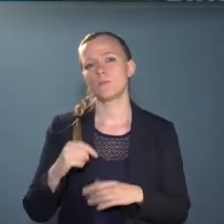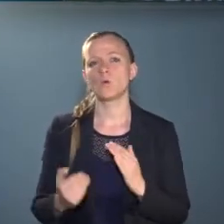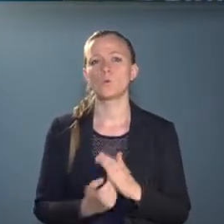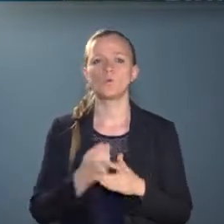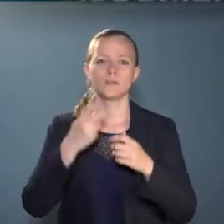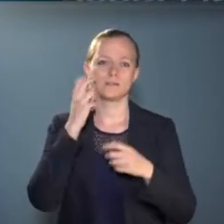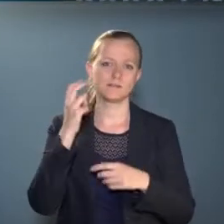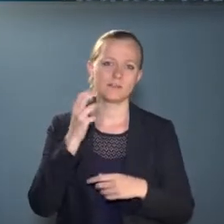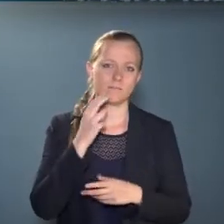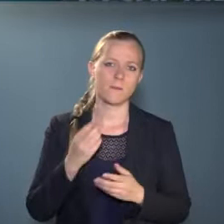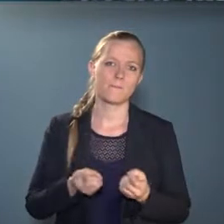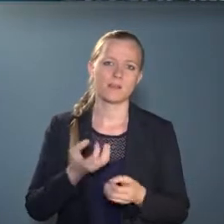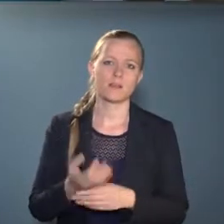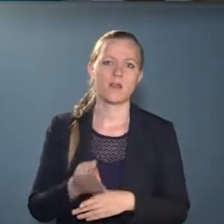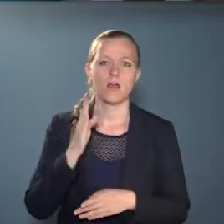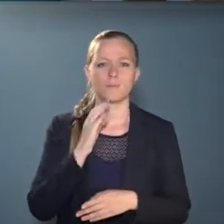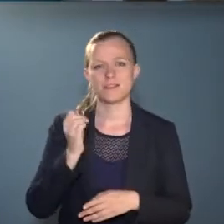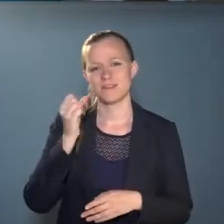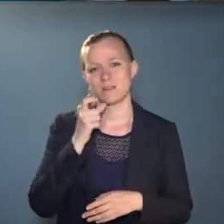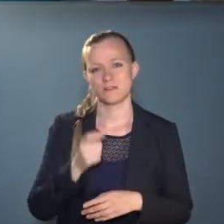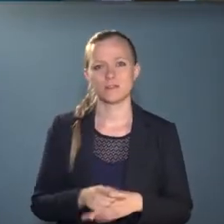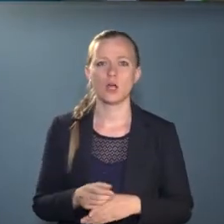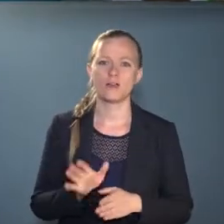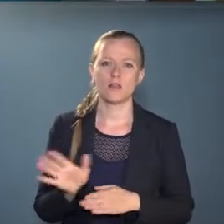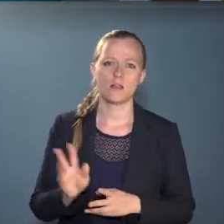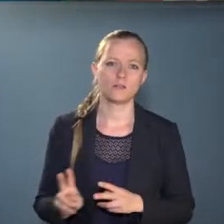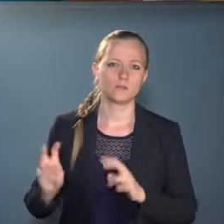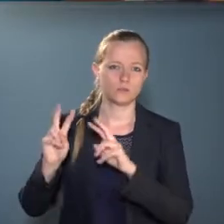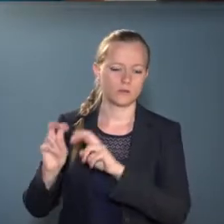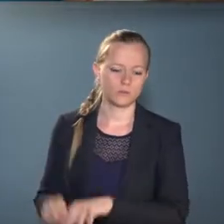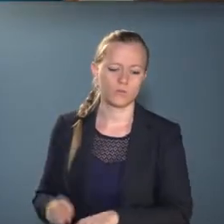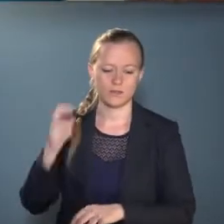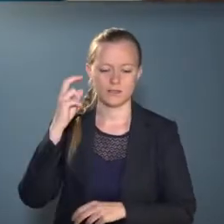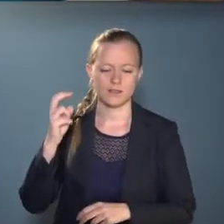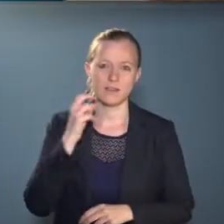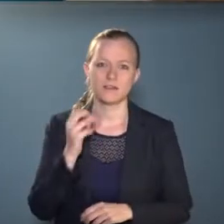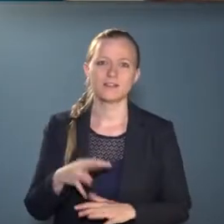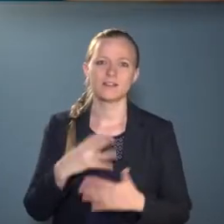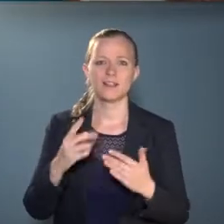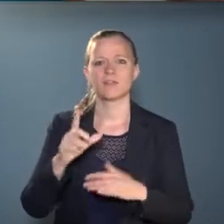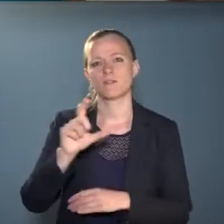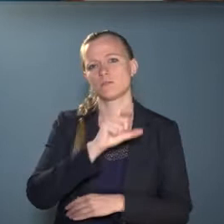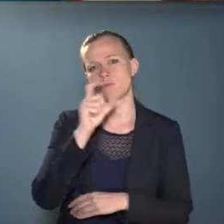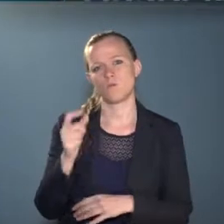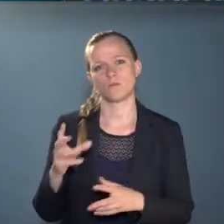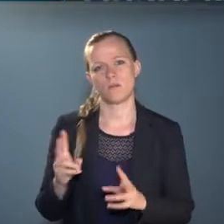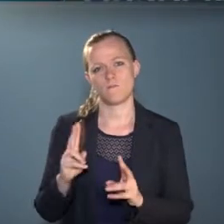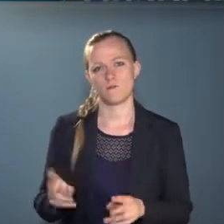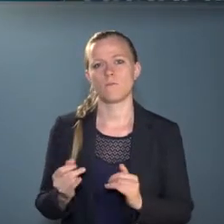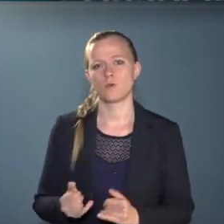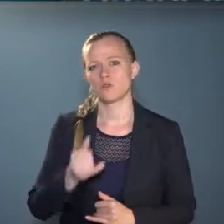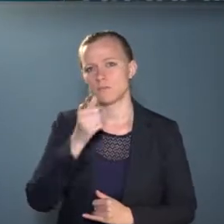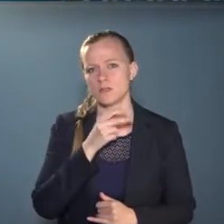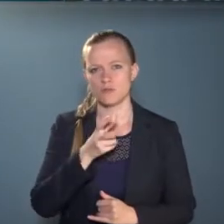intézet is megjelent, az Avicenna Keletkutató Intézet, amely 92 óta létezik, jelenleg Pilis